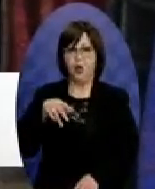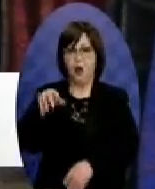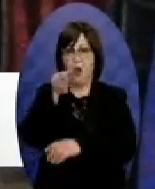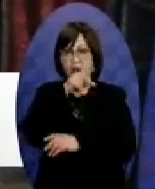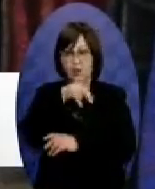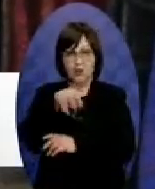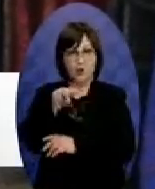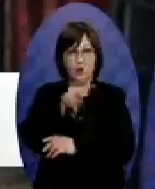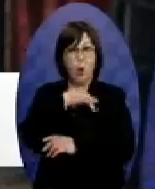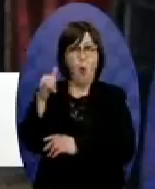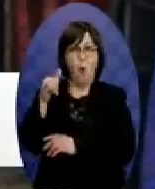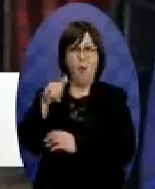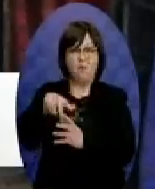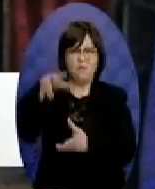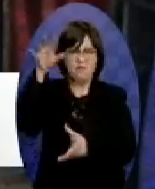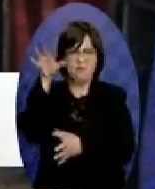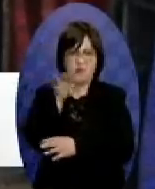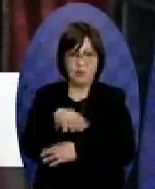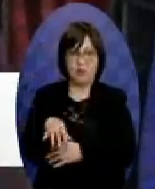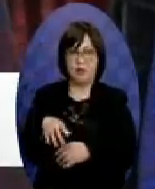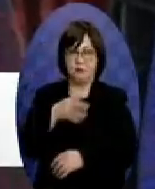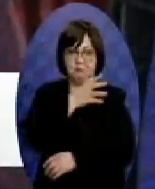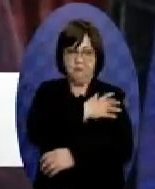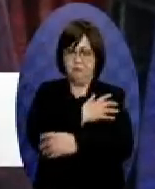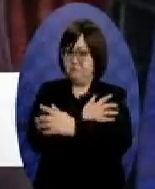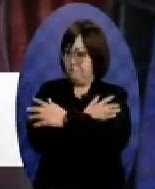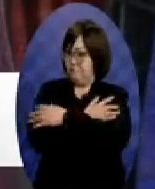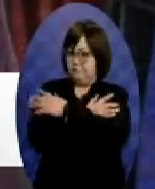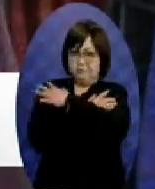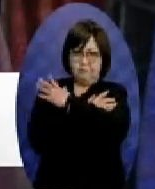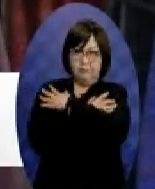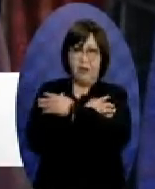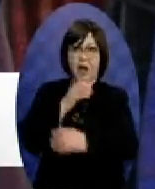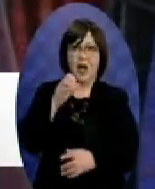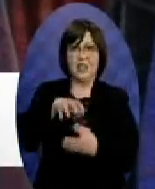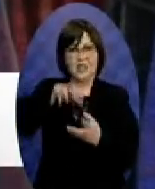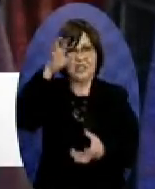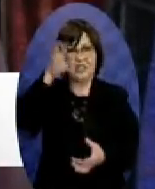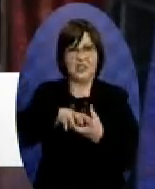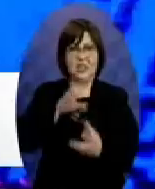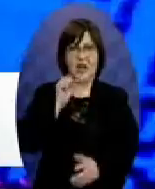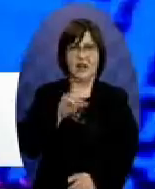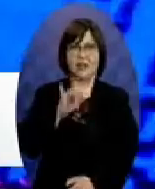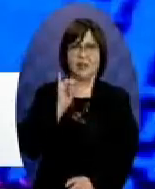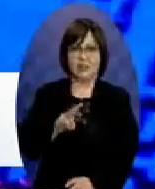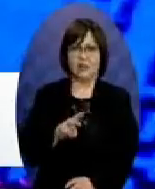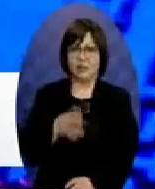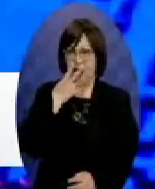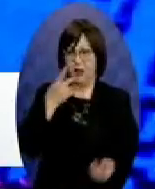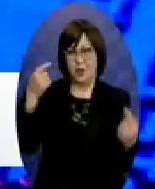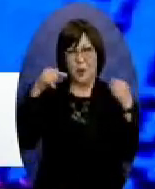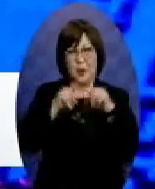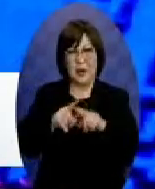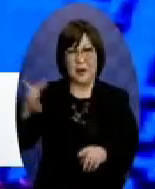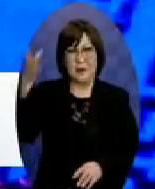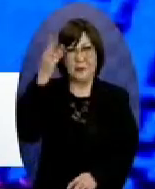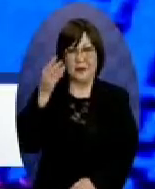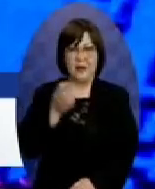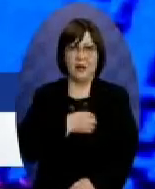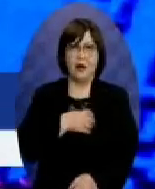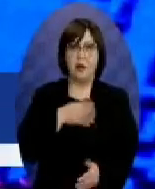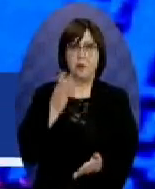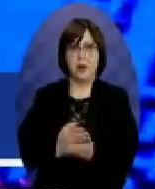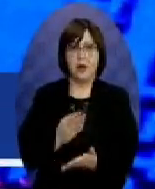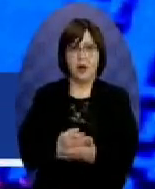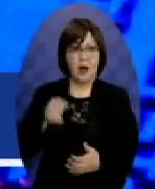хээтэй байгаа. За тэгээ энэ торгоо бас одоо дуурайчихгүй гэж бас айж байгаа. Тэгэхээр түмэн торг компани хувьд одоо